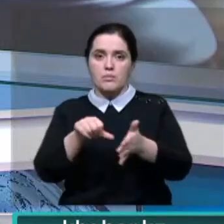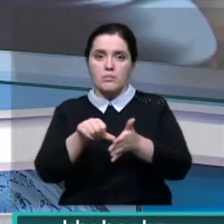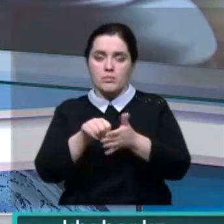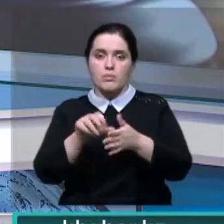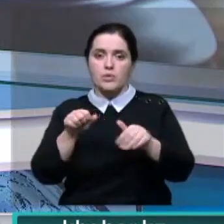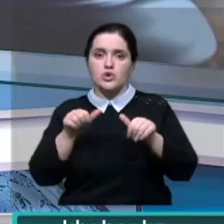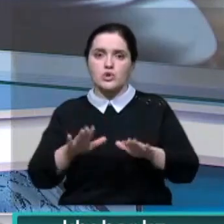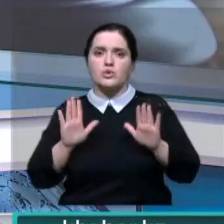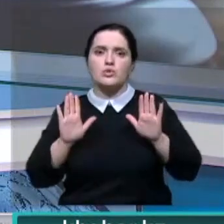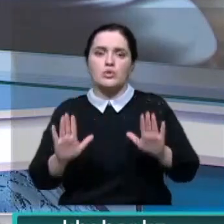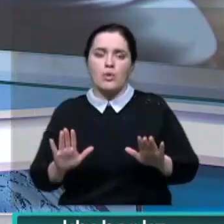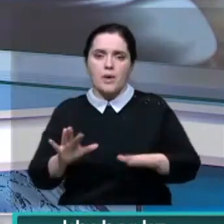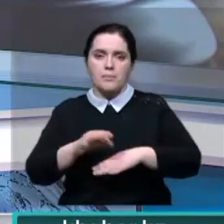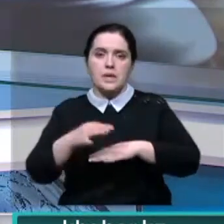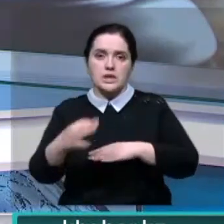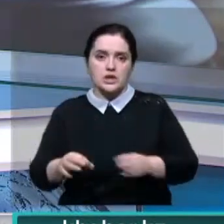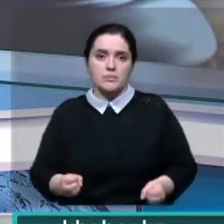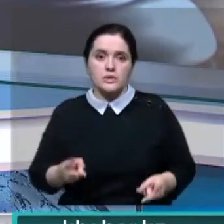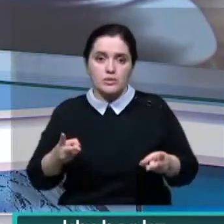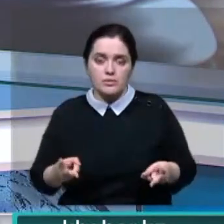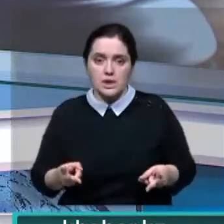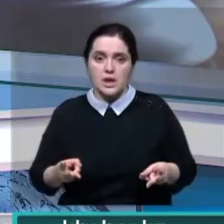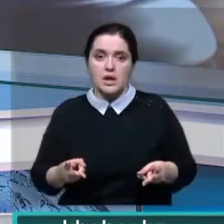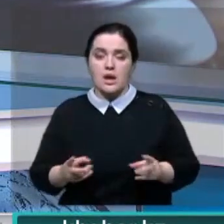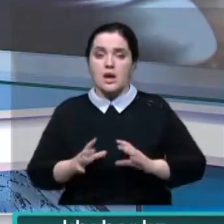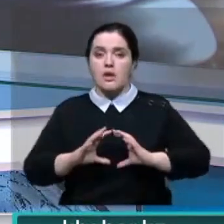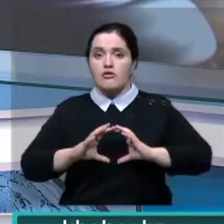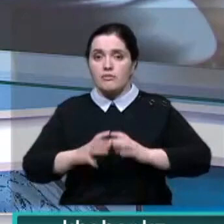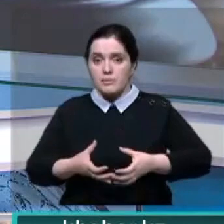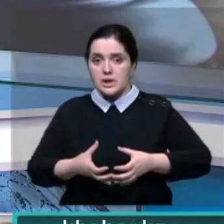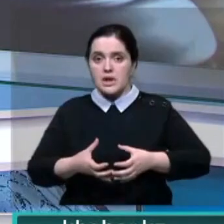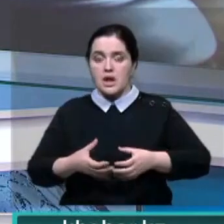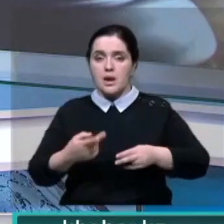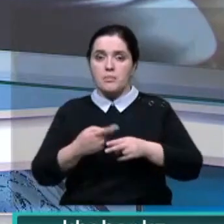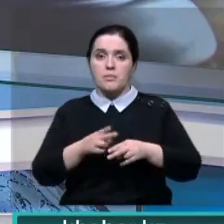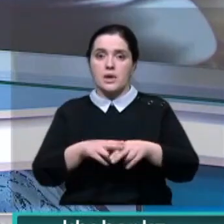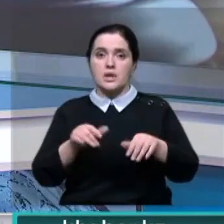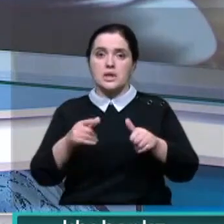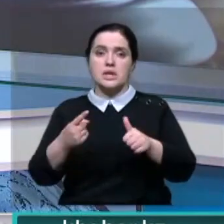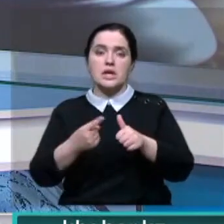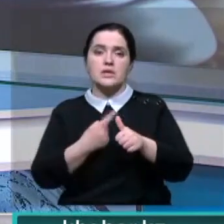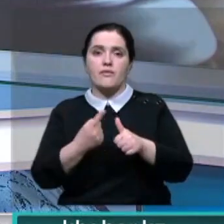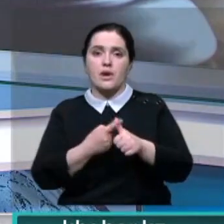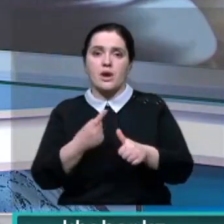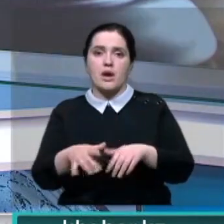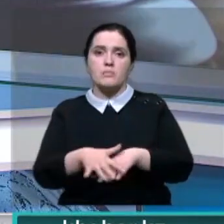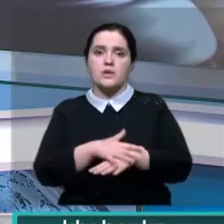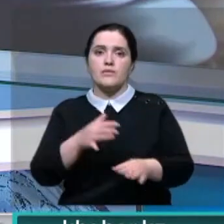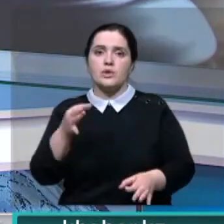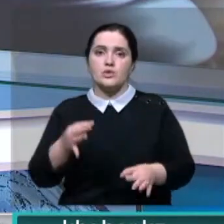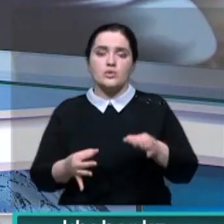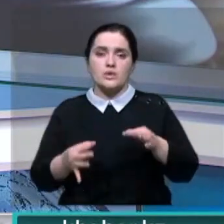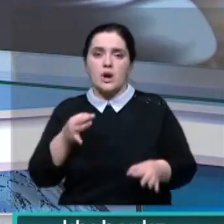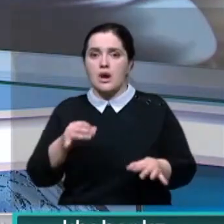могут выносить вердикты лишь по особо тяжким преступлениям. Ну, вот, тем временем в мире практика вынесения вердиктов так называемыми